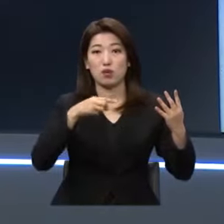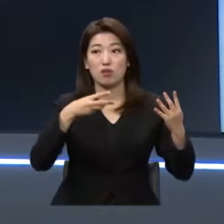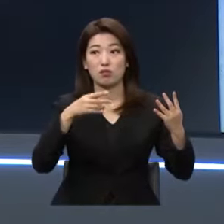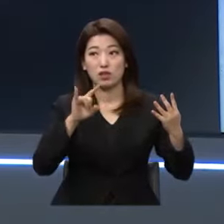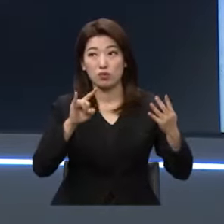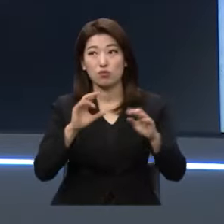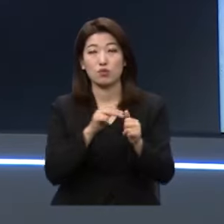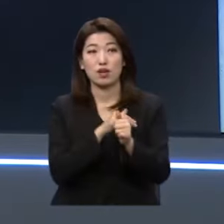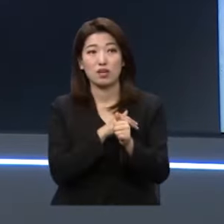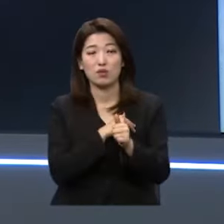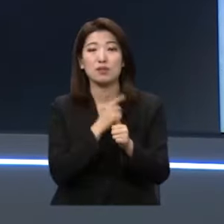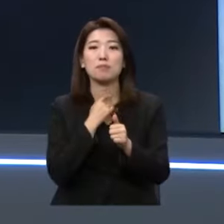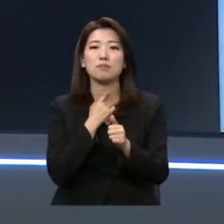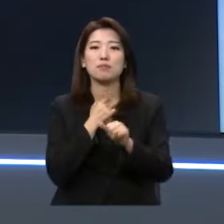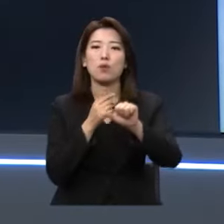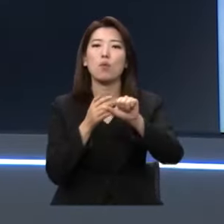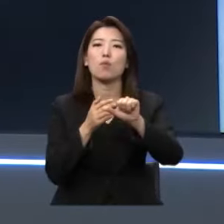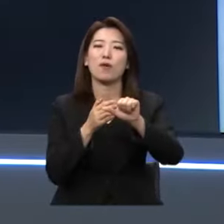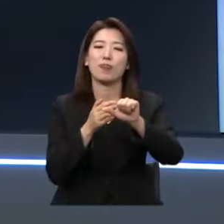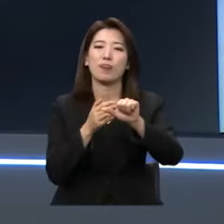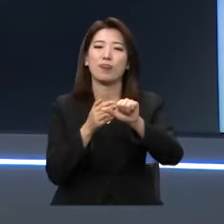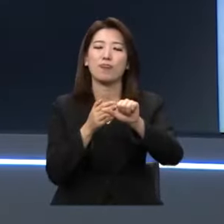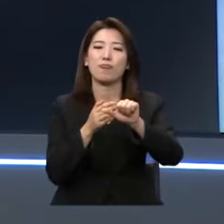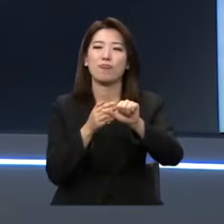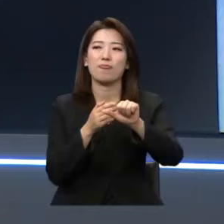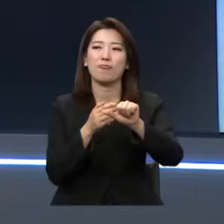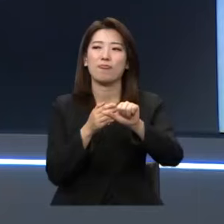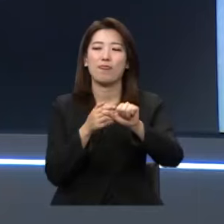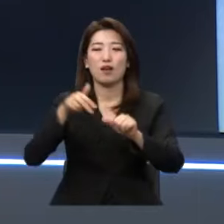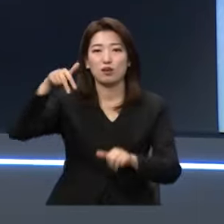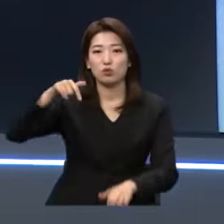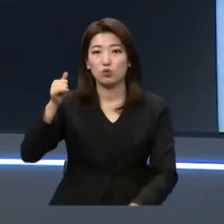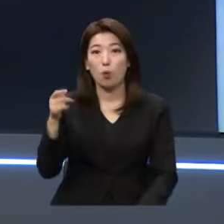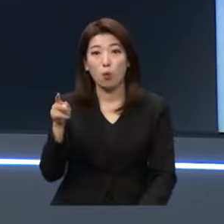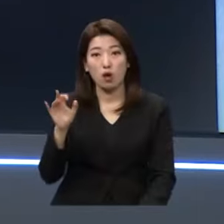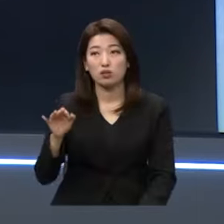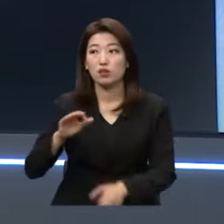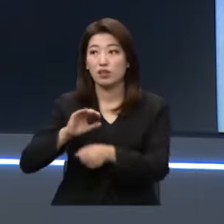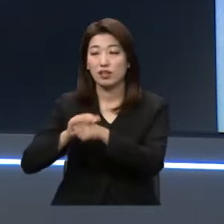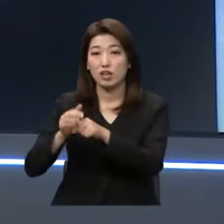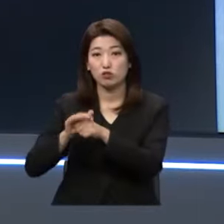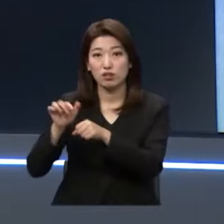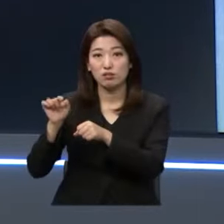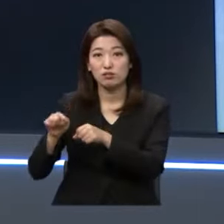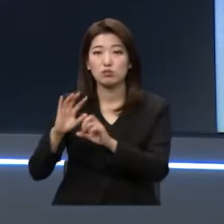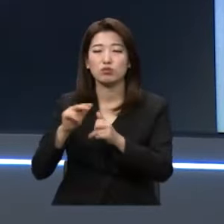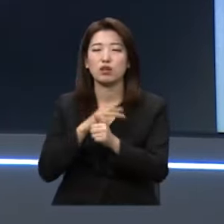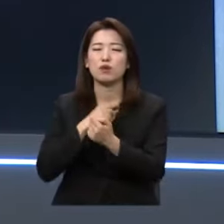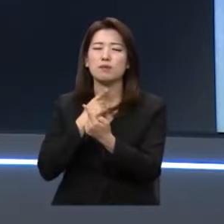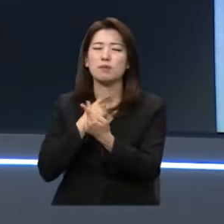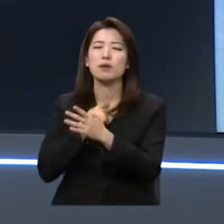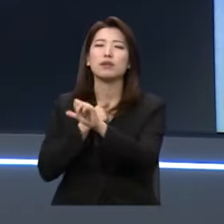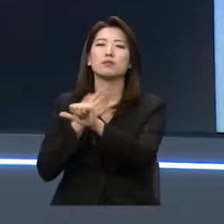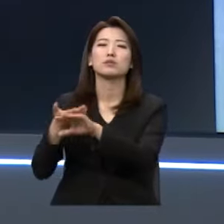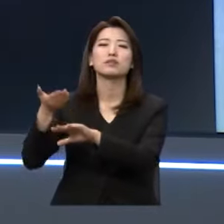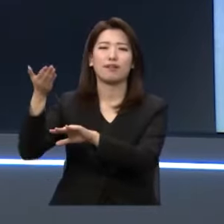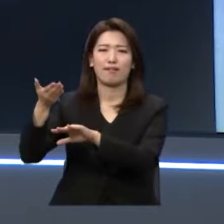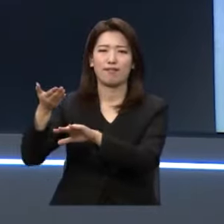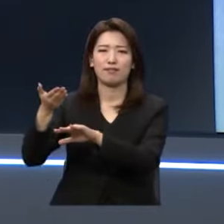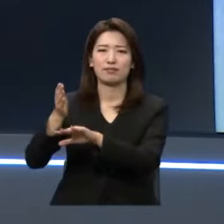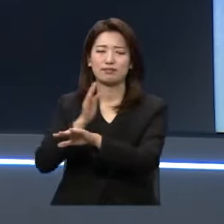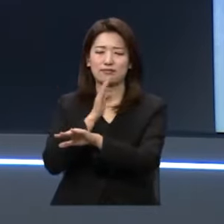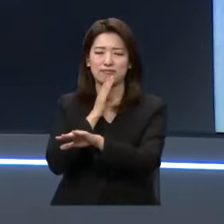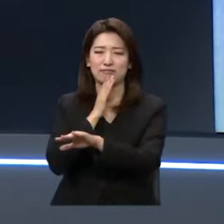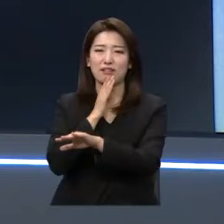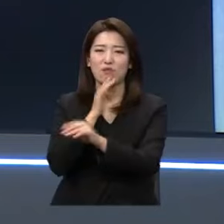의원도 선입니다 지금 이렇게 중진들 중진들 그럼 앞으로 압박을